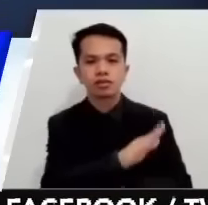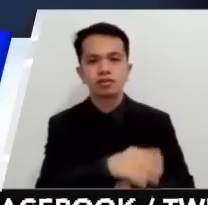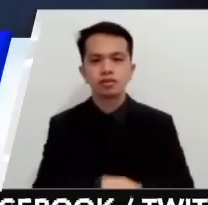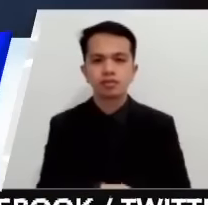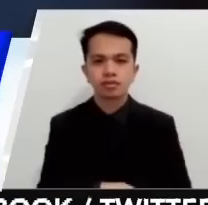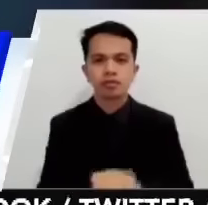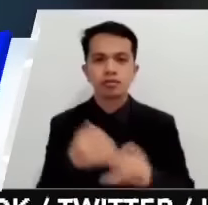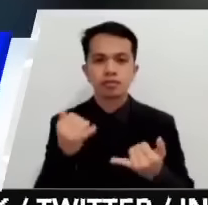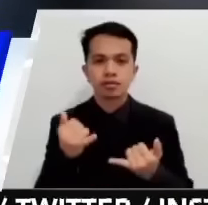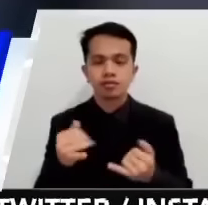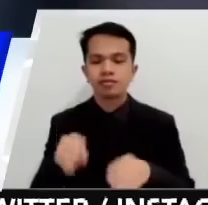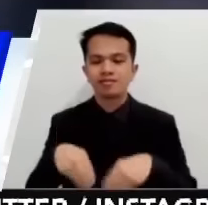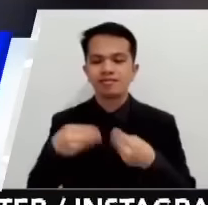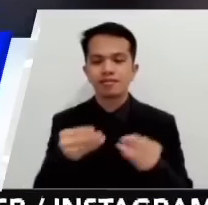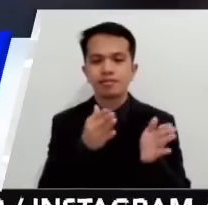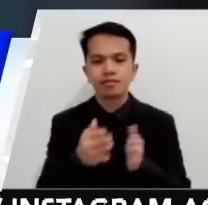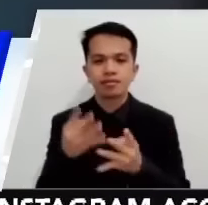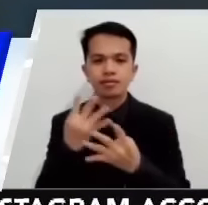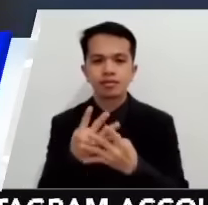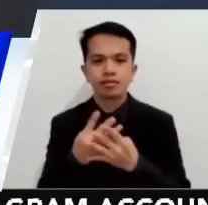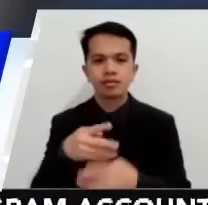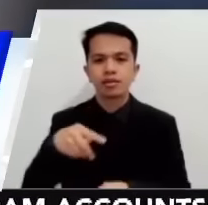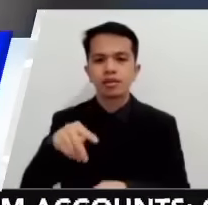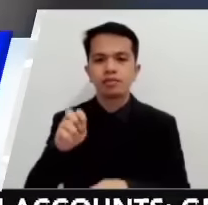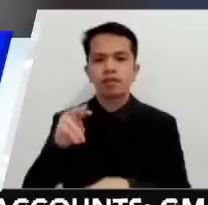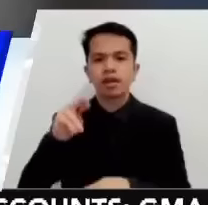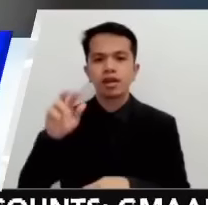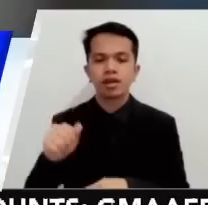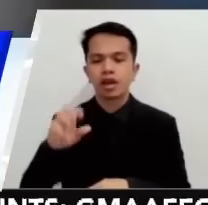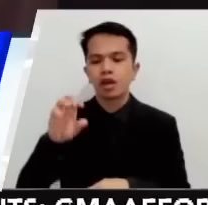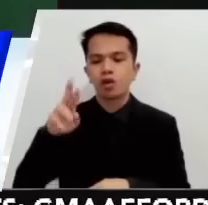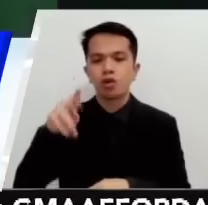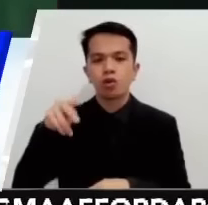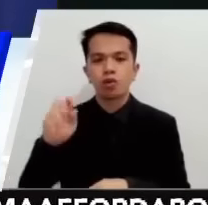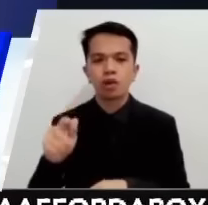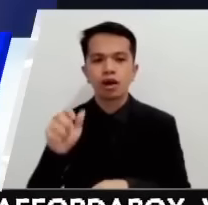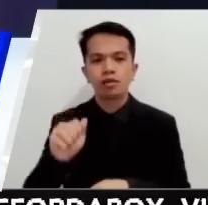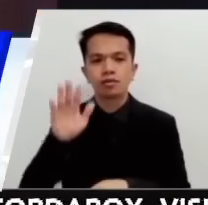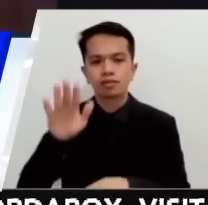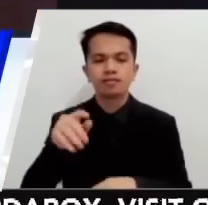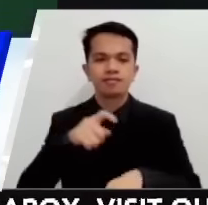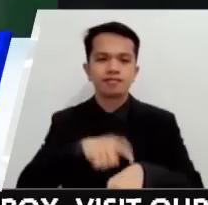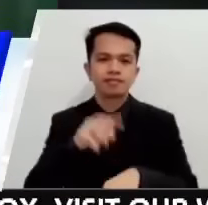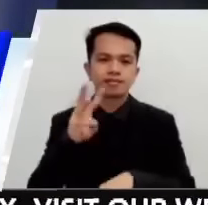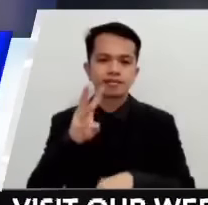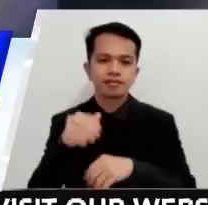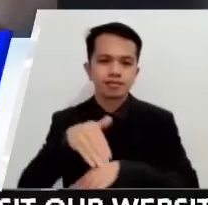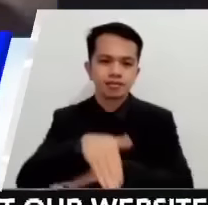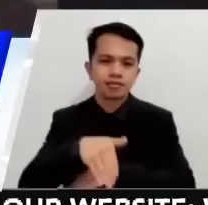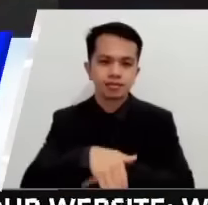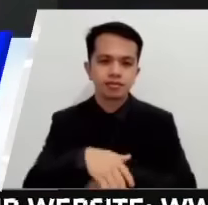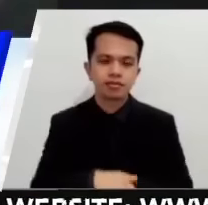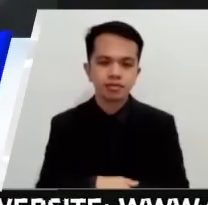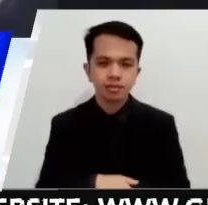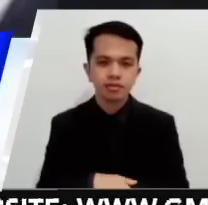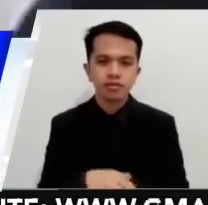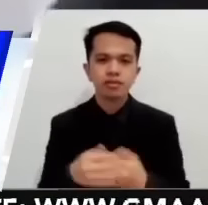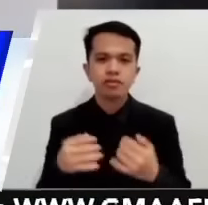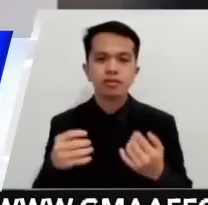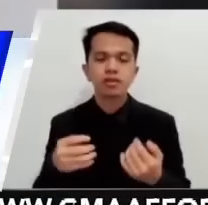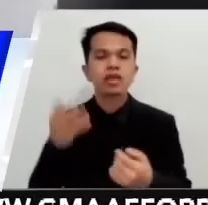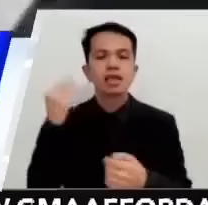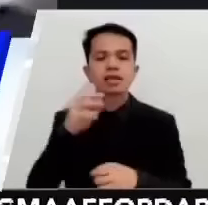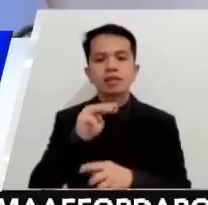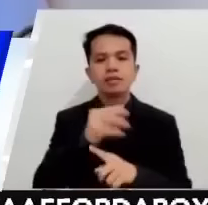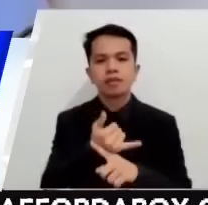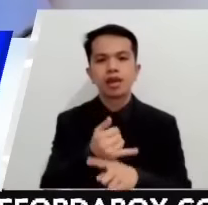ng arrest warrant sa Peña Francia, Barangay Kupang sa Antipolo pasado alas 6 kagabi. Noong May 27 ngayong taon daw nangyari ang krimen ayon